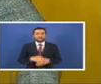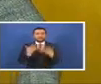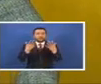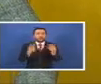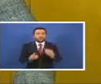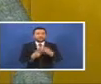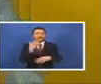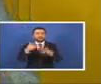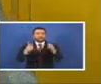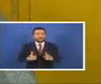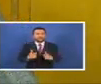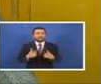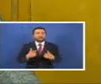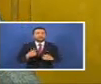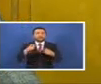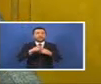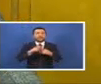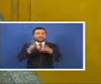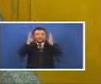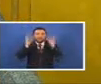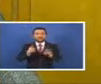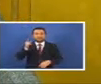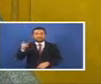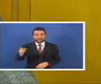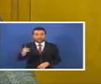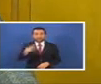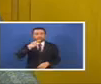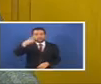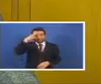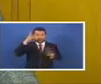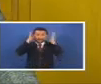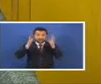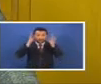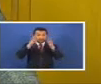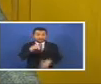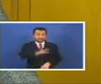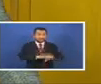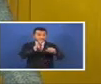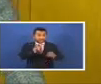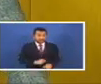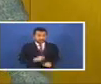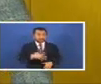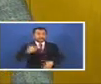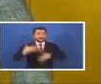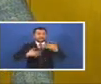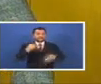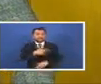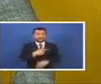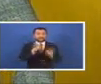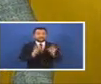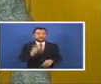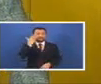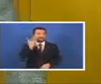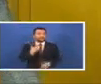Gelinen nokta Emevi Camii'nde cuma namazı kılma hevesi ve